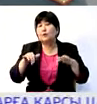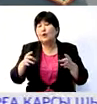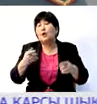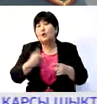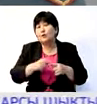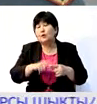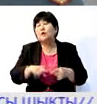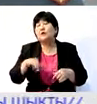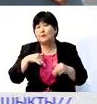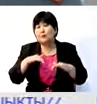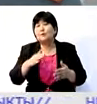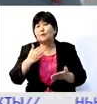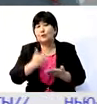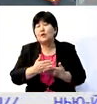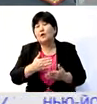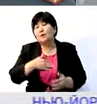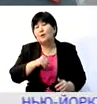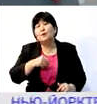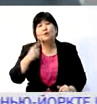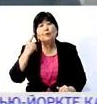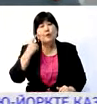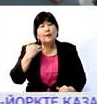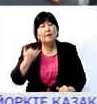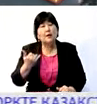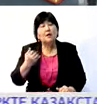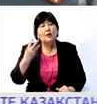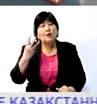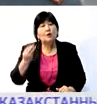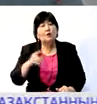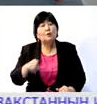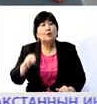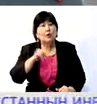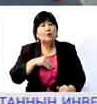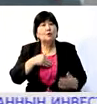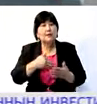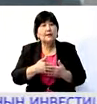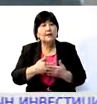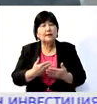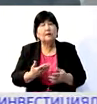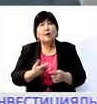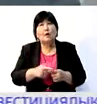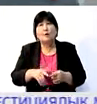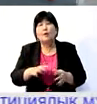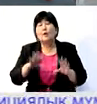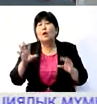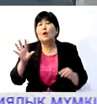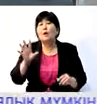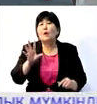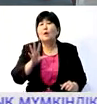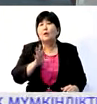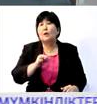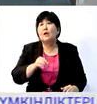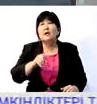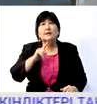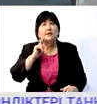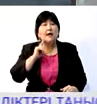біз жұмысты өткізіп отырмыз. Өзім ойлайым, осы мына қазір 3 күн болды жұмыс дегенімізге. Осы мына күллі